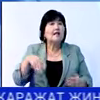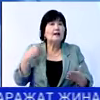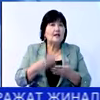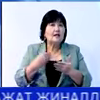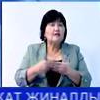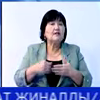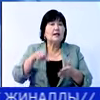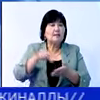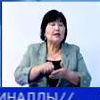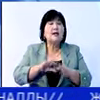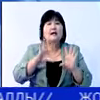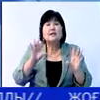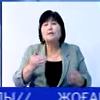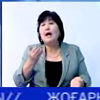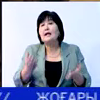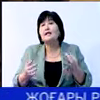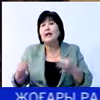инвестициялық портфельдің салмағы таразыланды.